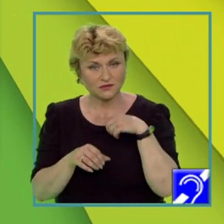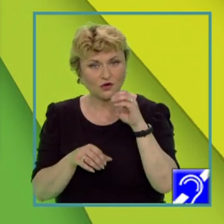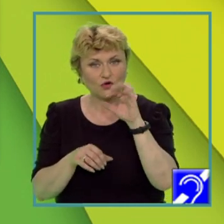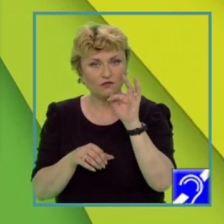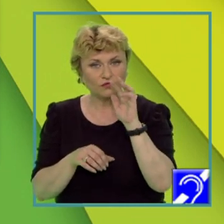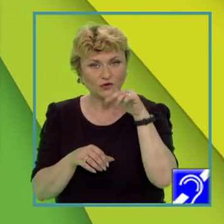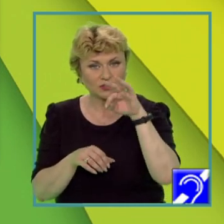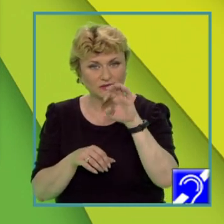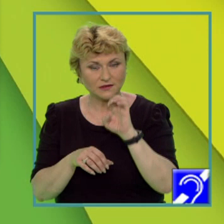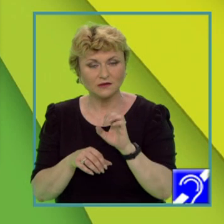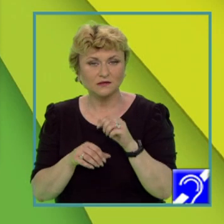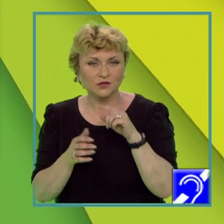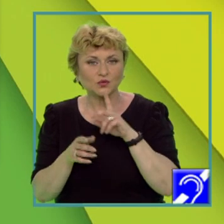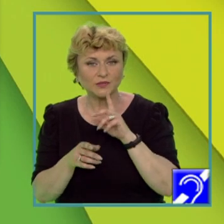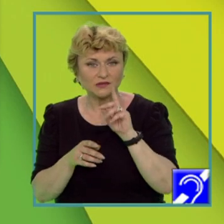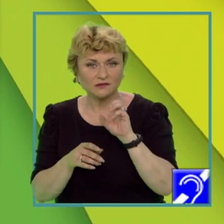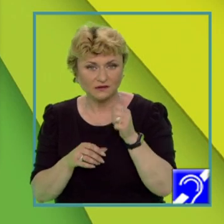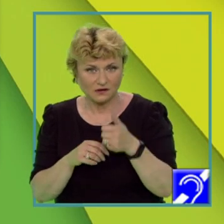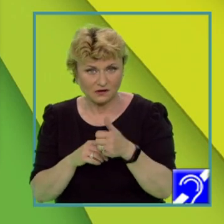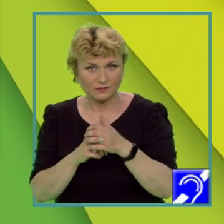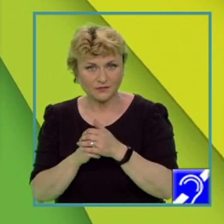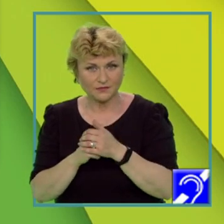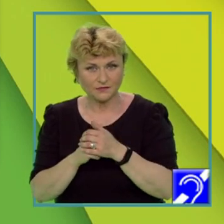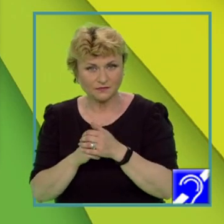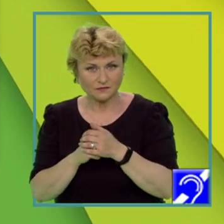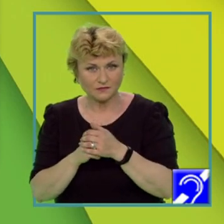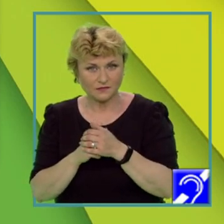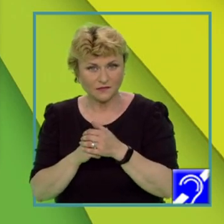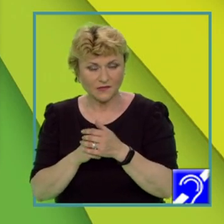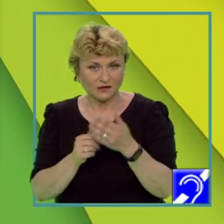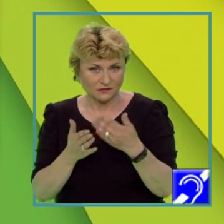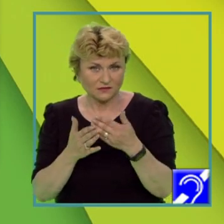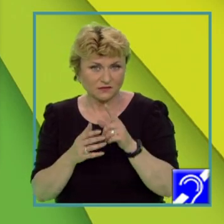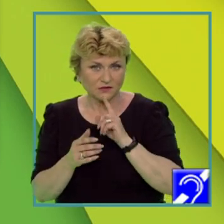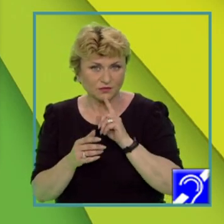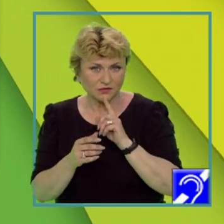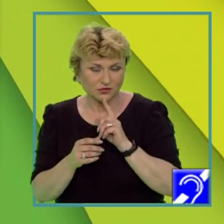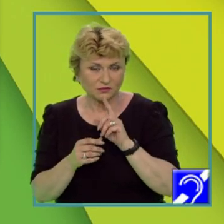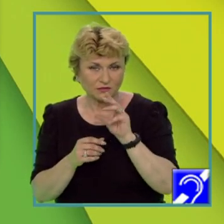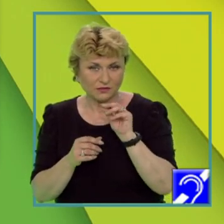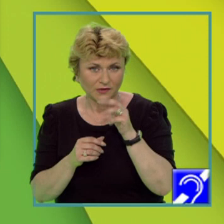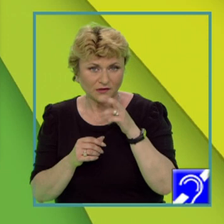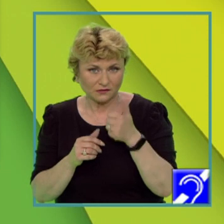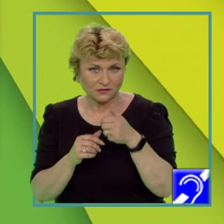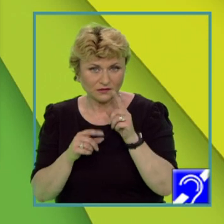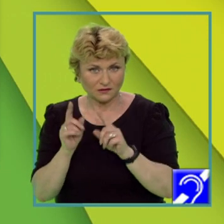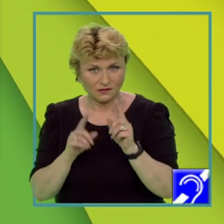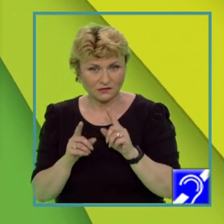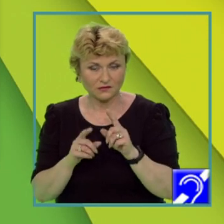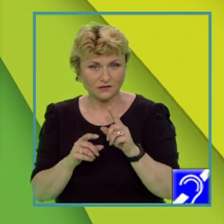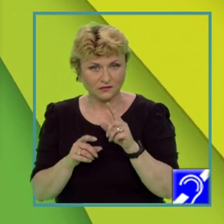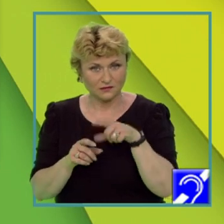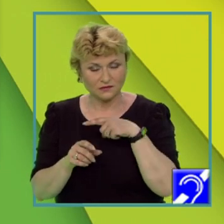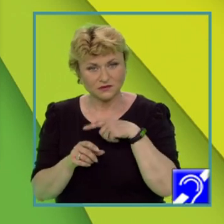definită pe ei cu valori în aer atunci funcția f se numește pară dacă f de minus X egal cu